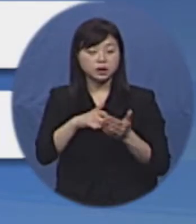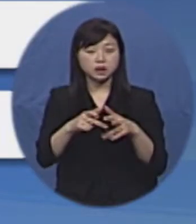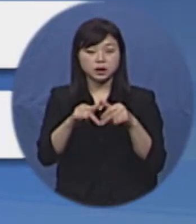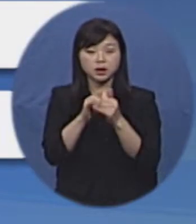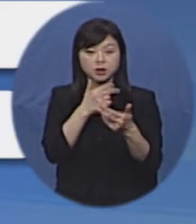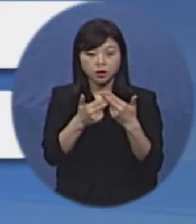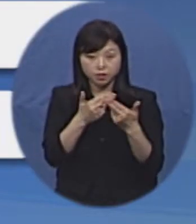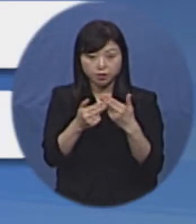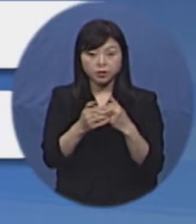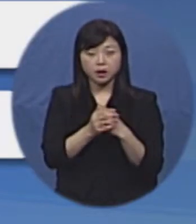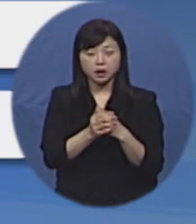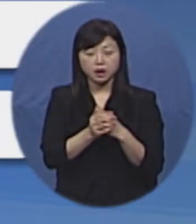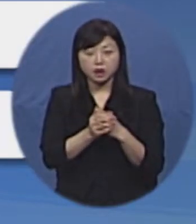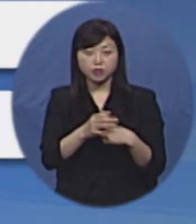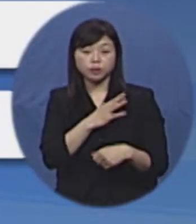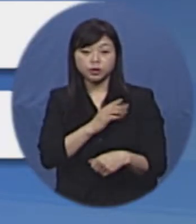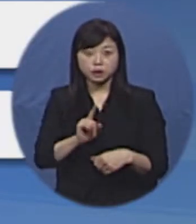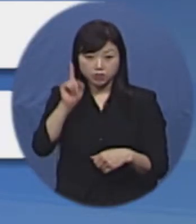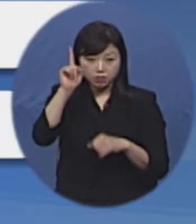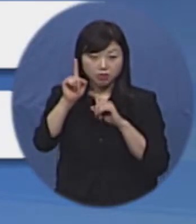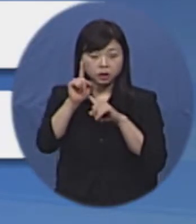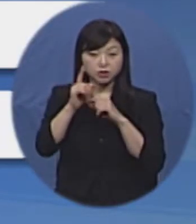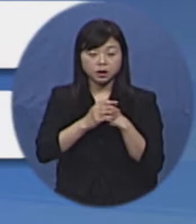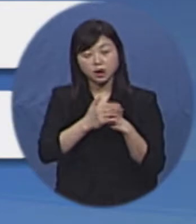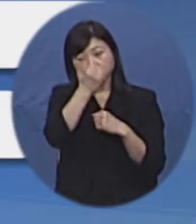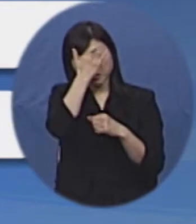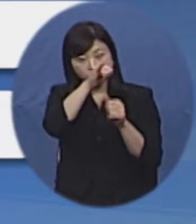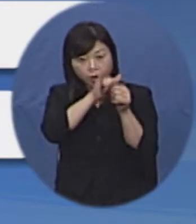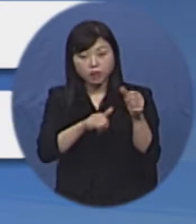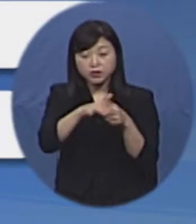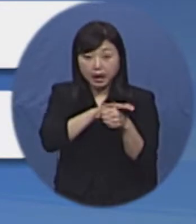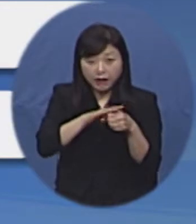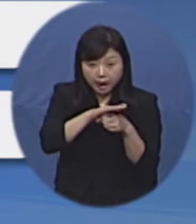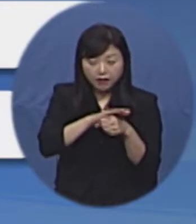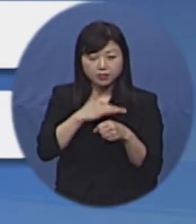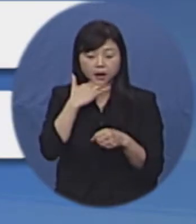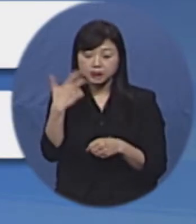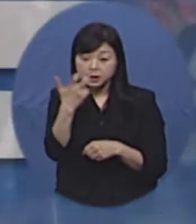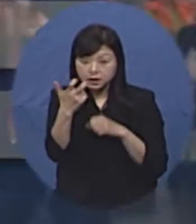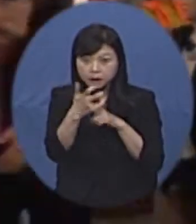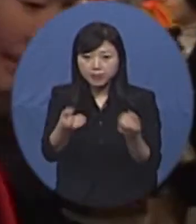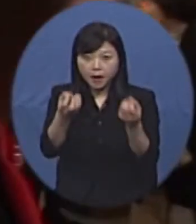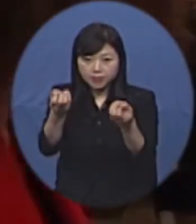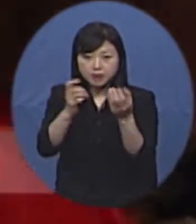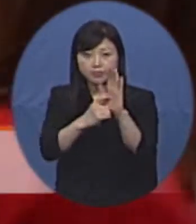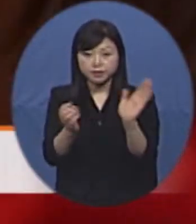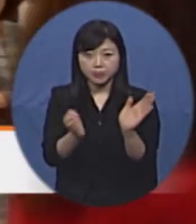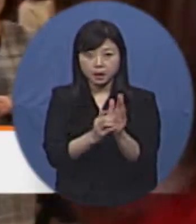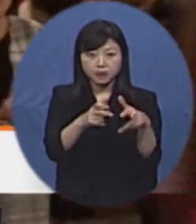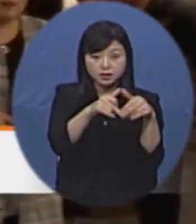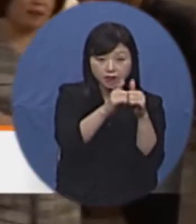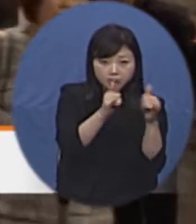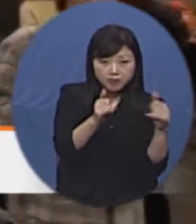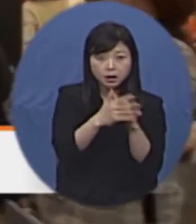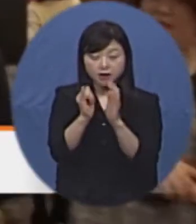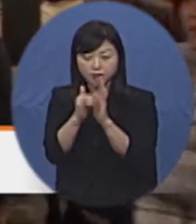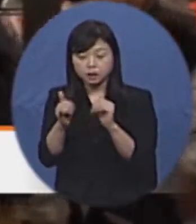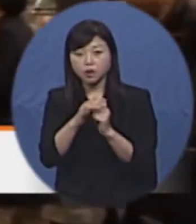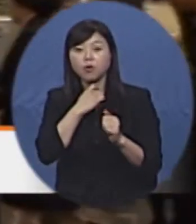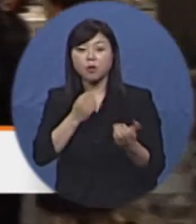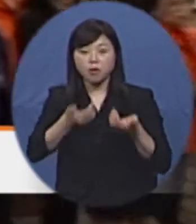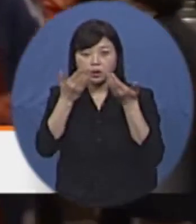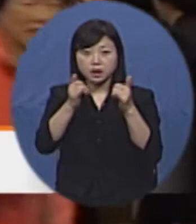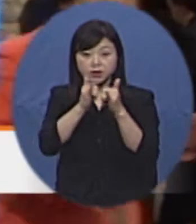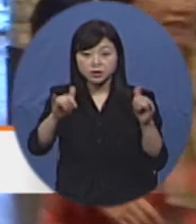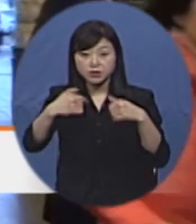한국지체장애인협회 부천시지회가 2017 효사랑 장애인 합동 고위잔치를 열었습니다. 장애인과 가족, 자원봉사자 등이